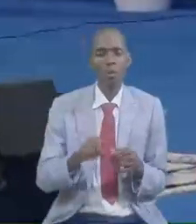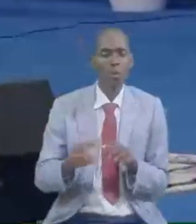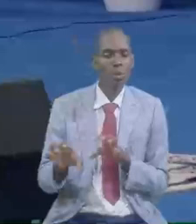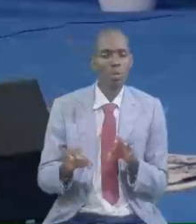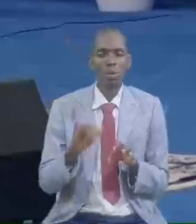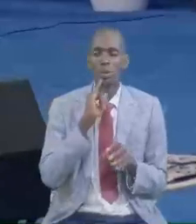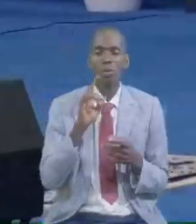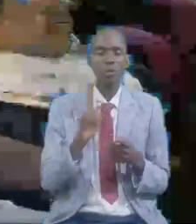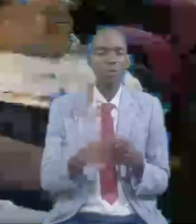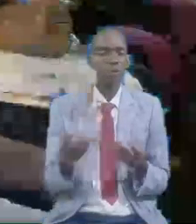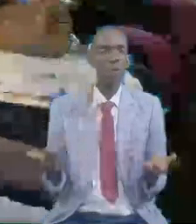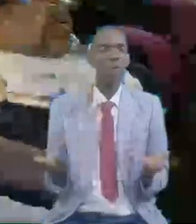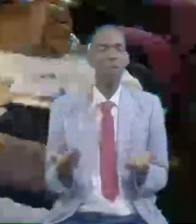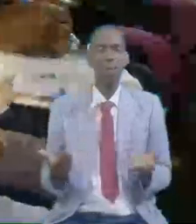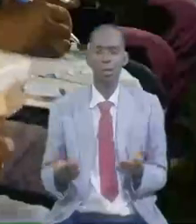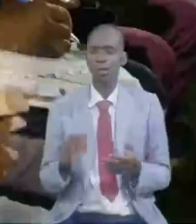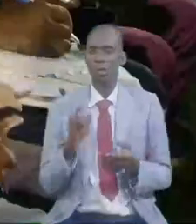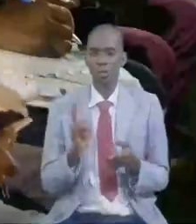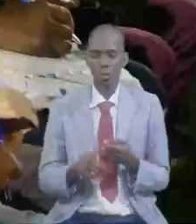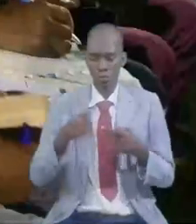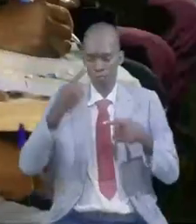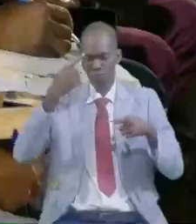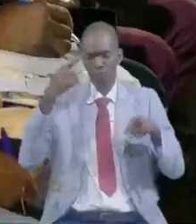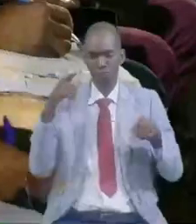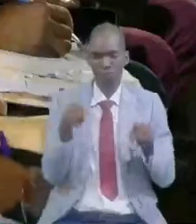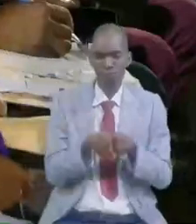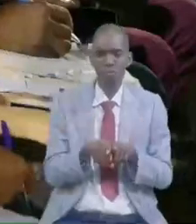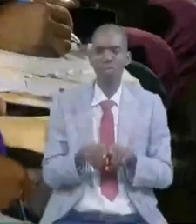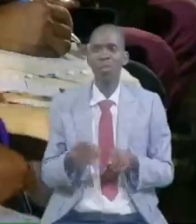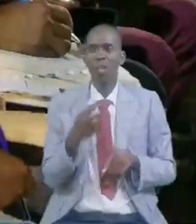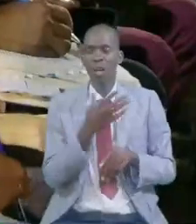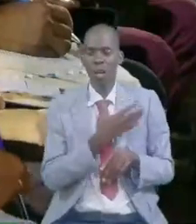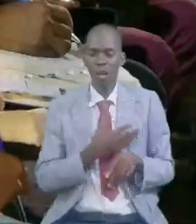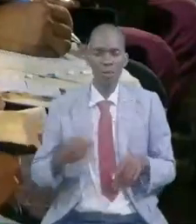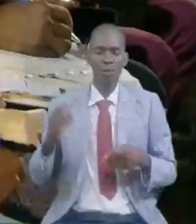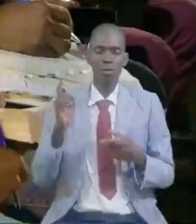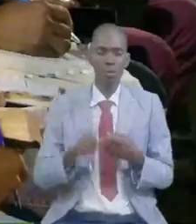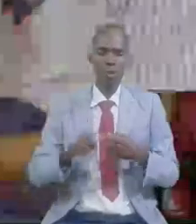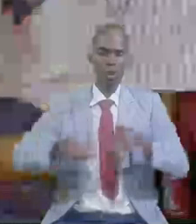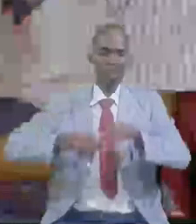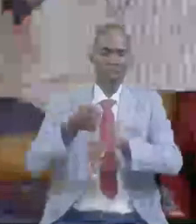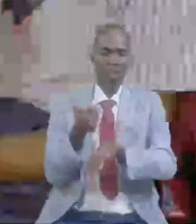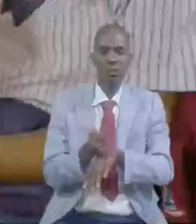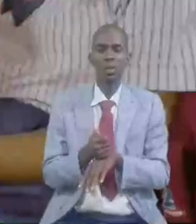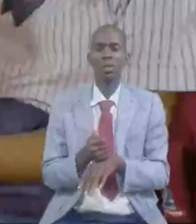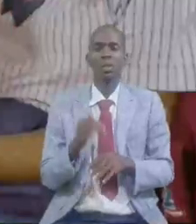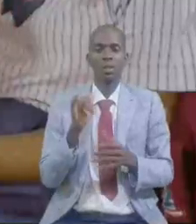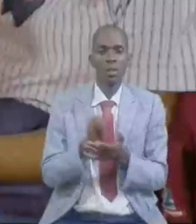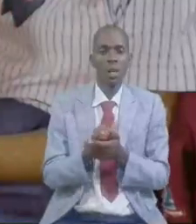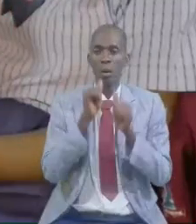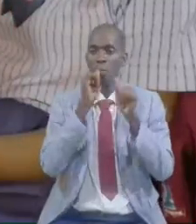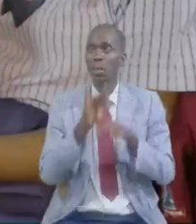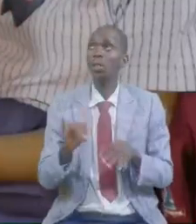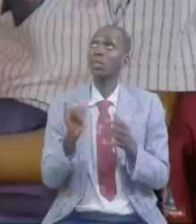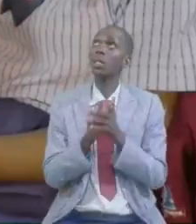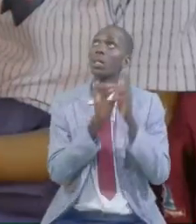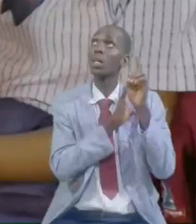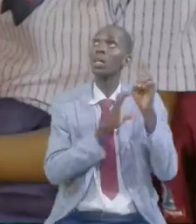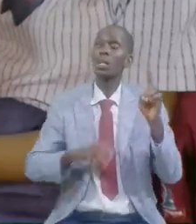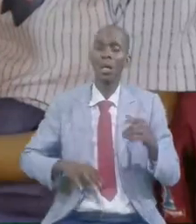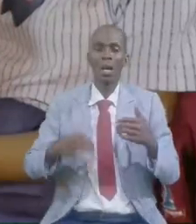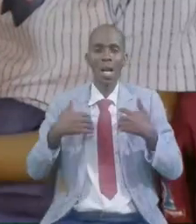c'est de répéter, de conférer et de te déclarer les bénédictions que Christ a déjà acquise